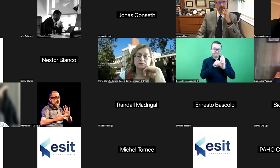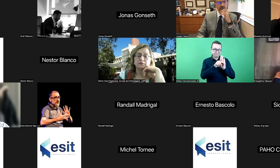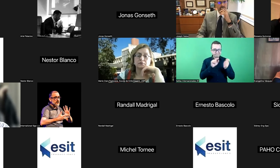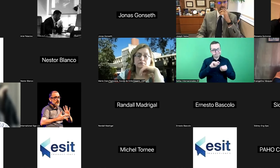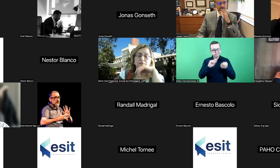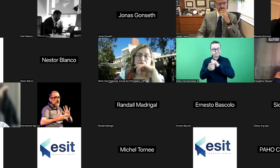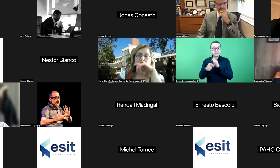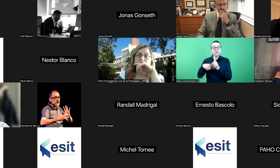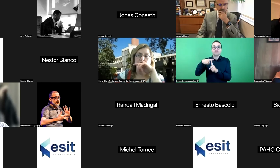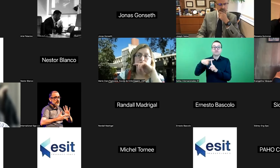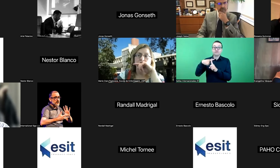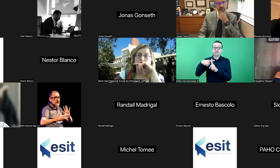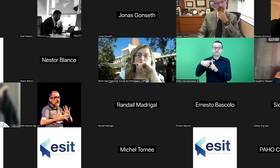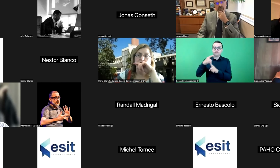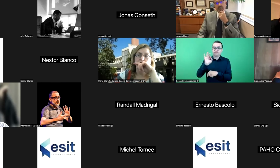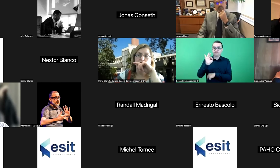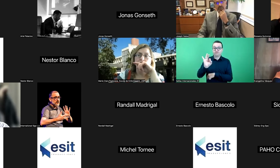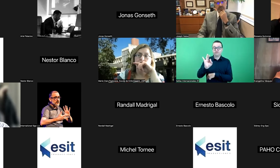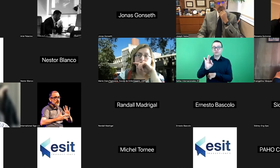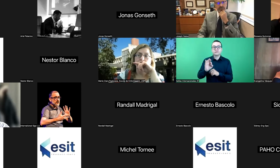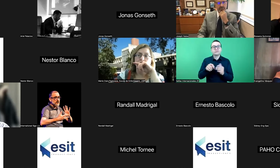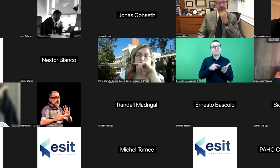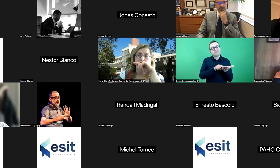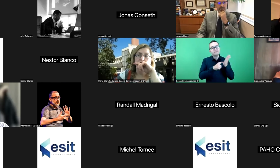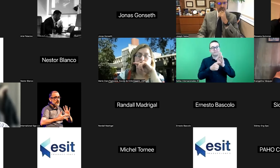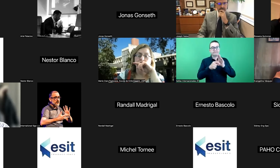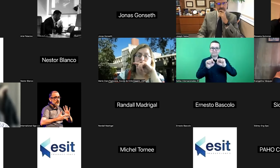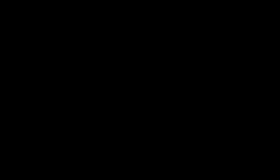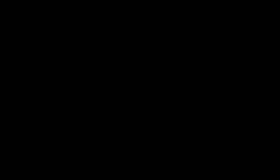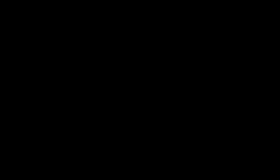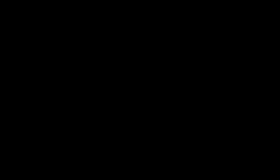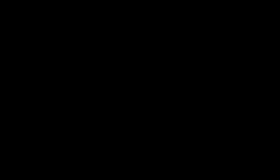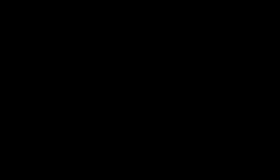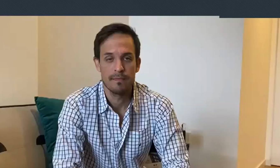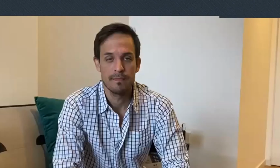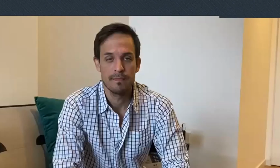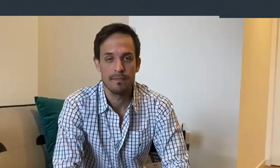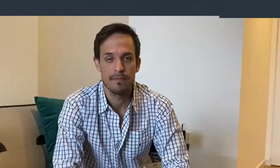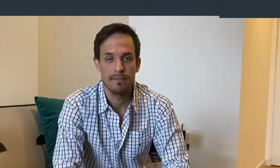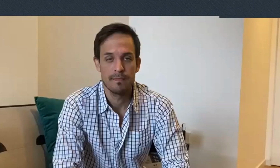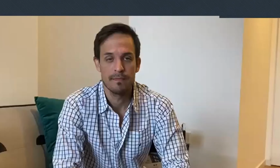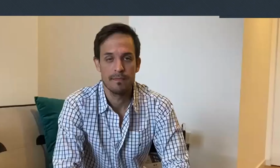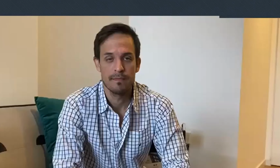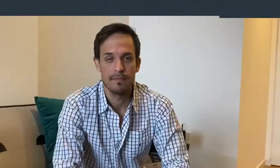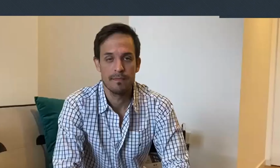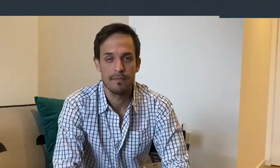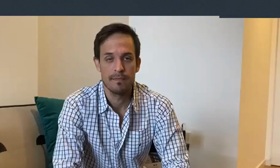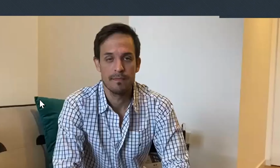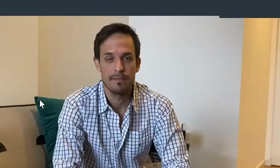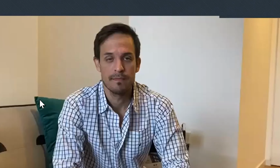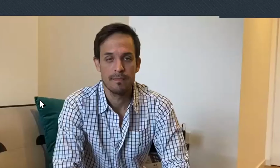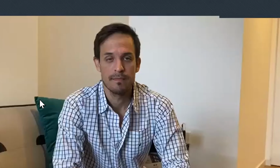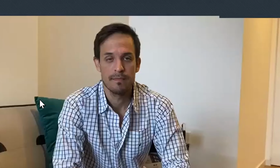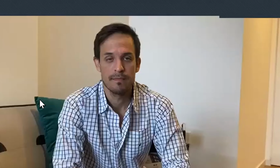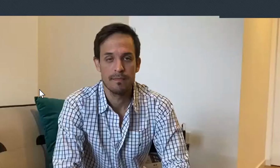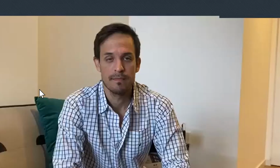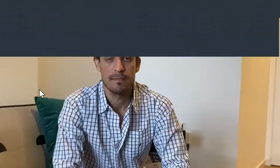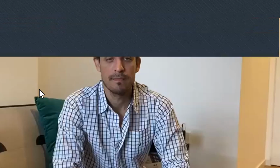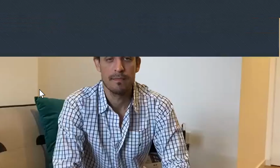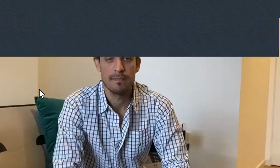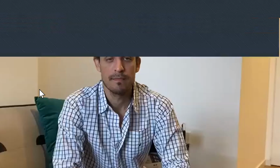allons partager une vidéo d'un professionnel de la santé qui travaille avec beaucoup d'amour, qui était